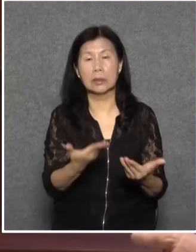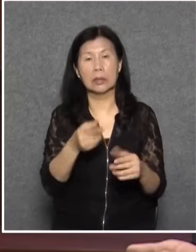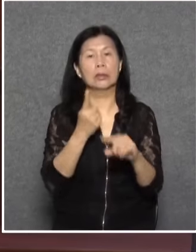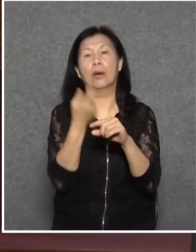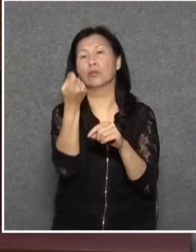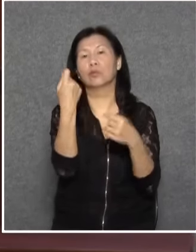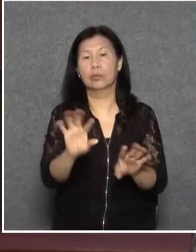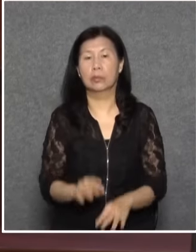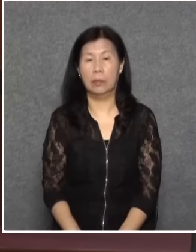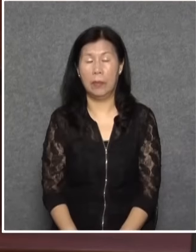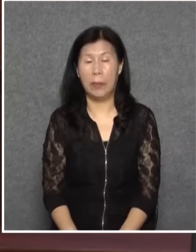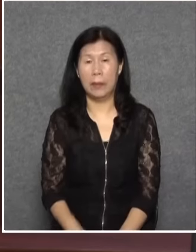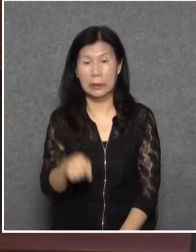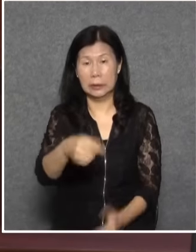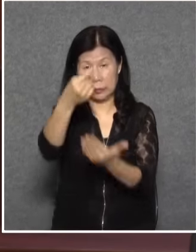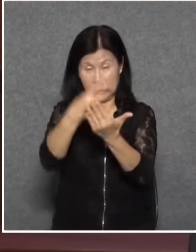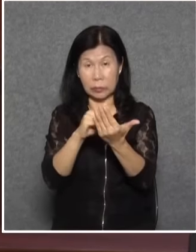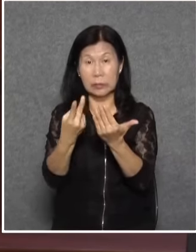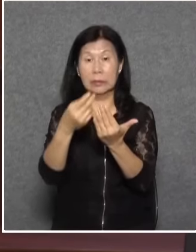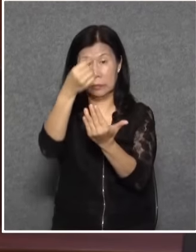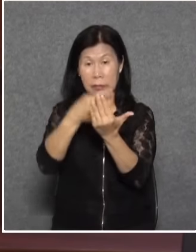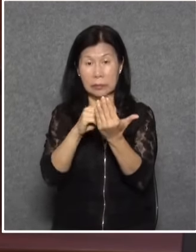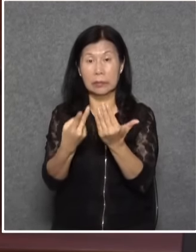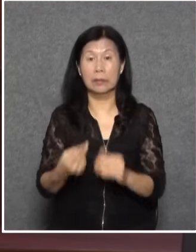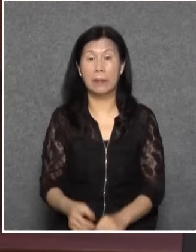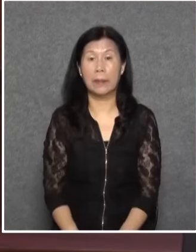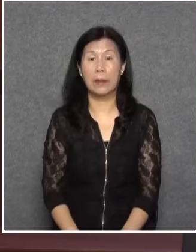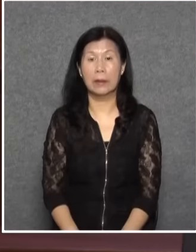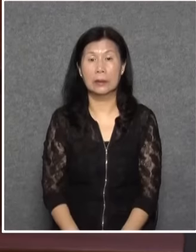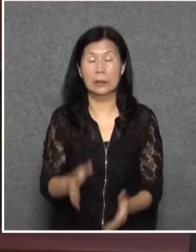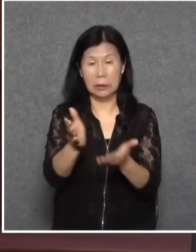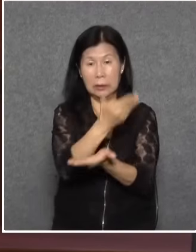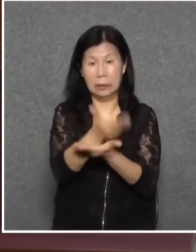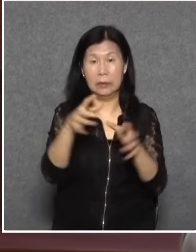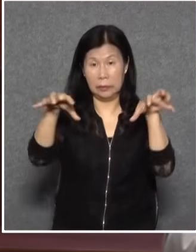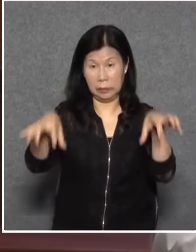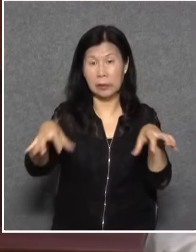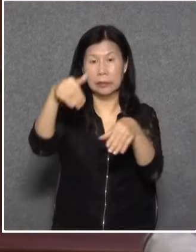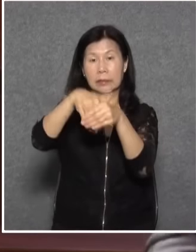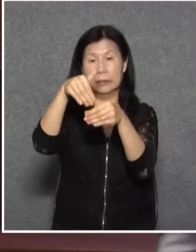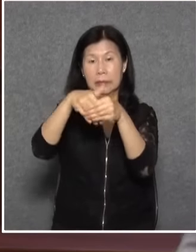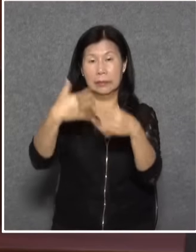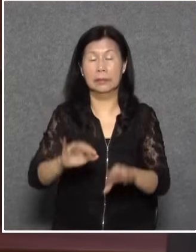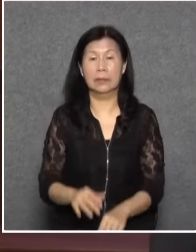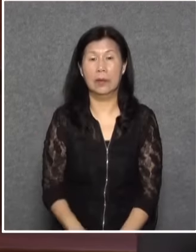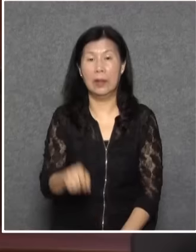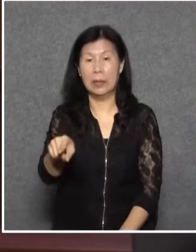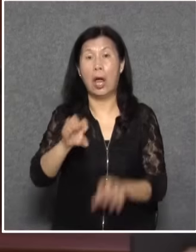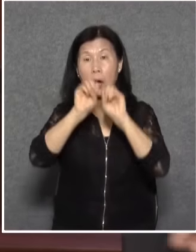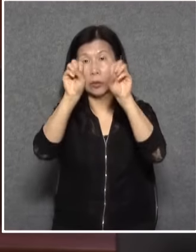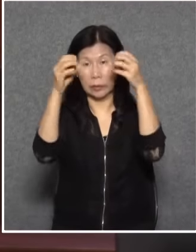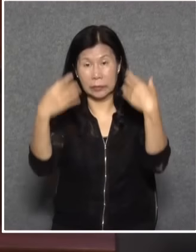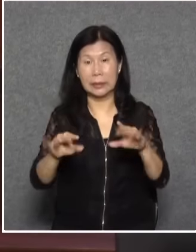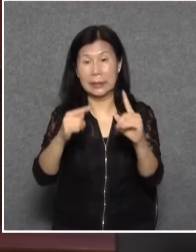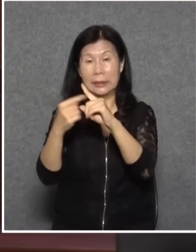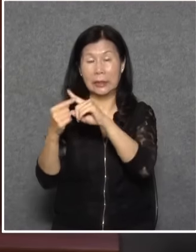咪？咁當然啦，這個修訂案即係。因為是分組投票的，係嘛？咁啊，喺你呼籲底下，咁啲人